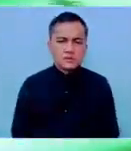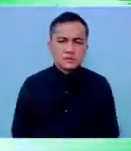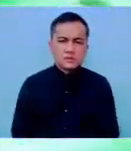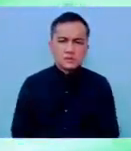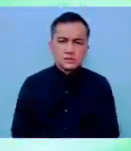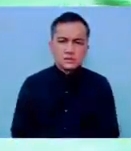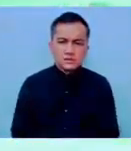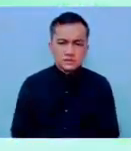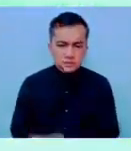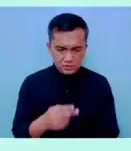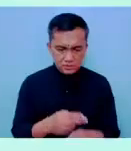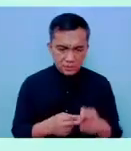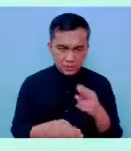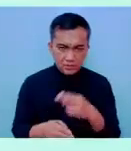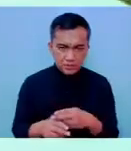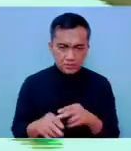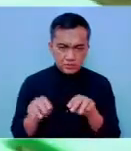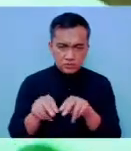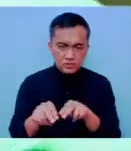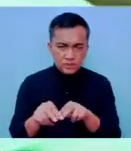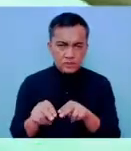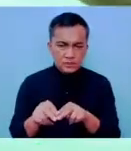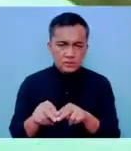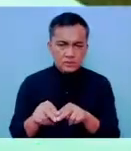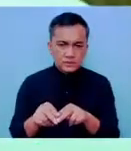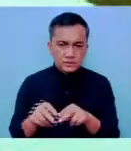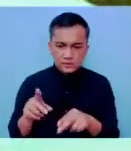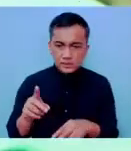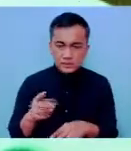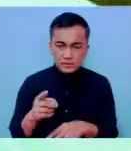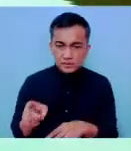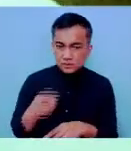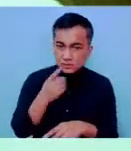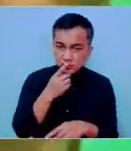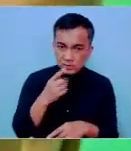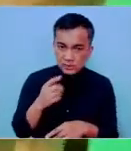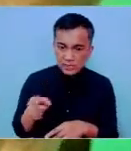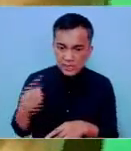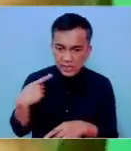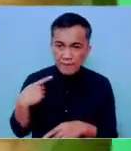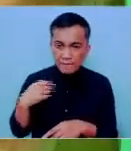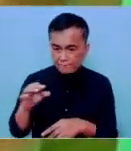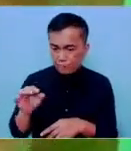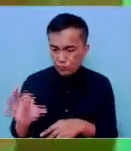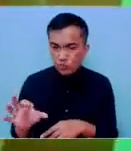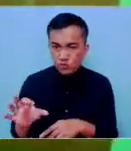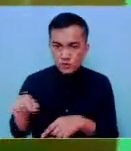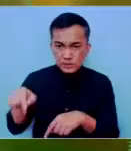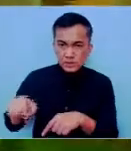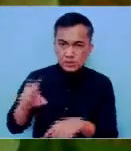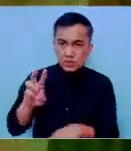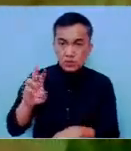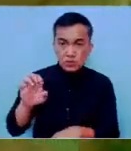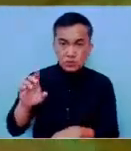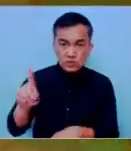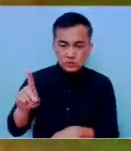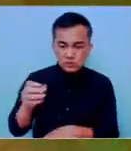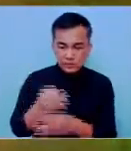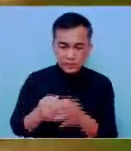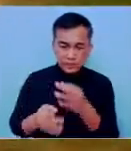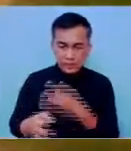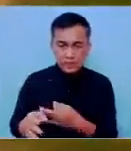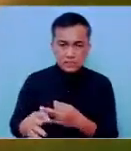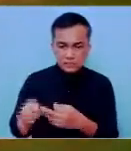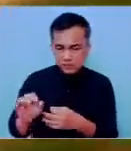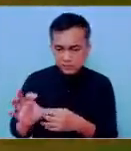mga sugat sa kamay Karaniwan din ang pagkakaroon ng mga diabetiko ng sugat sa kanilang mga paa 15 por ng mga kasong ito ay nauuwi sa